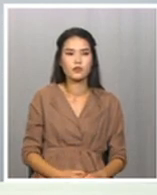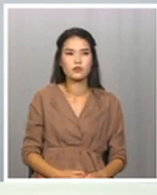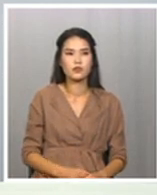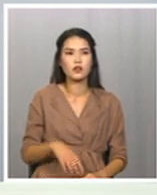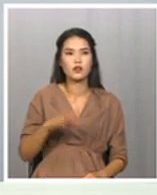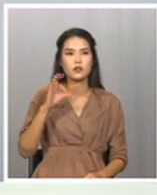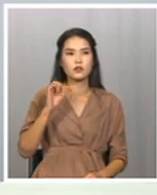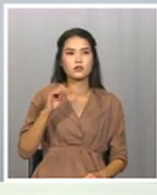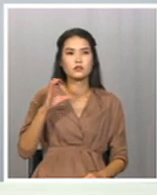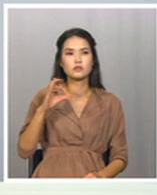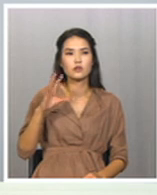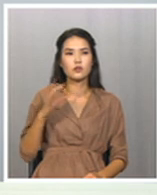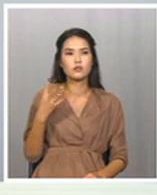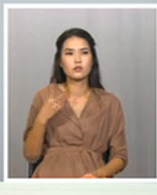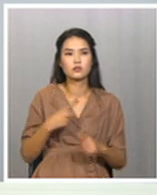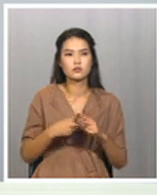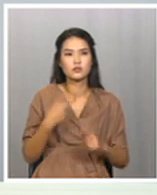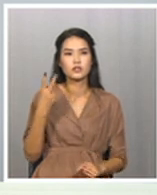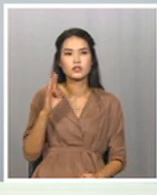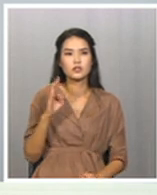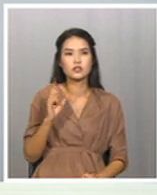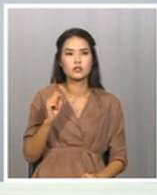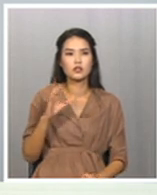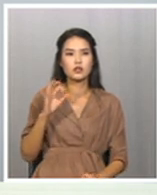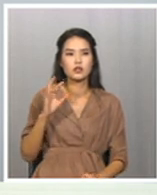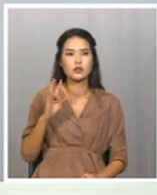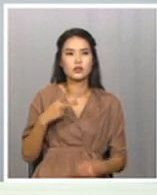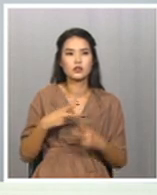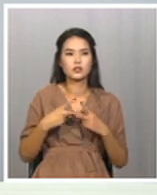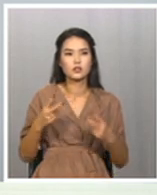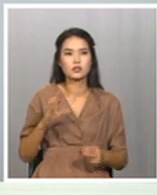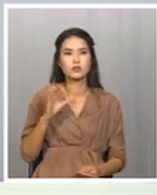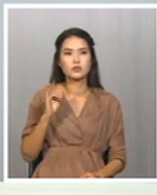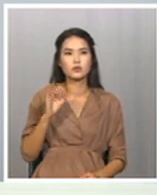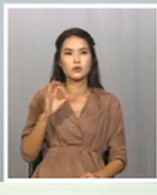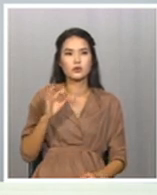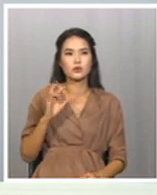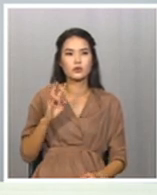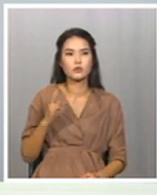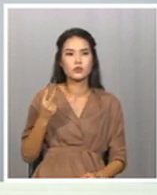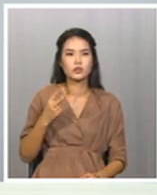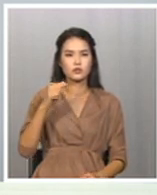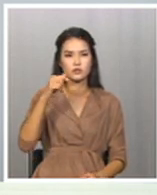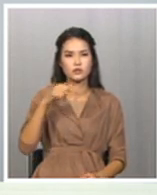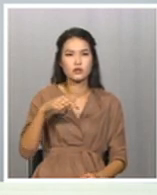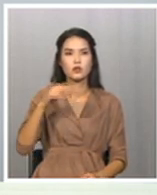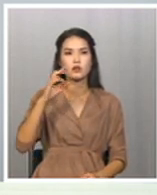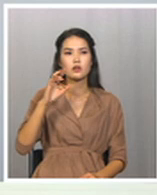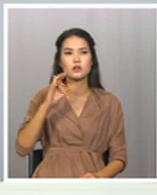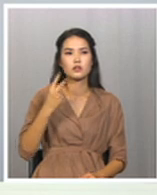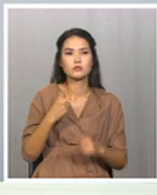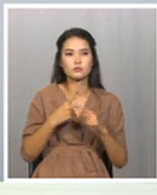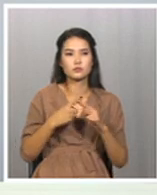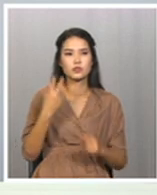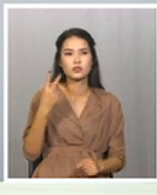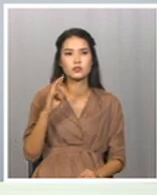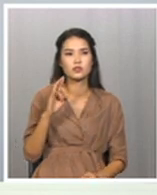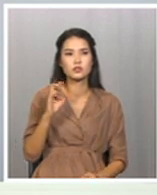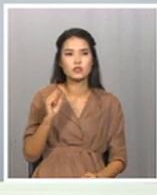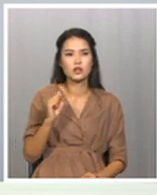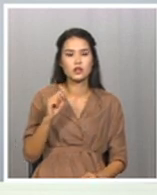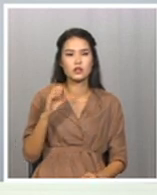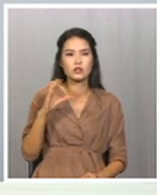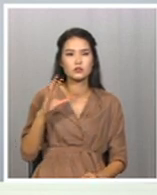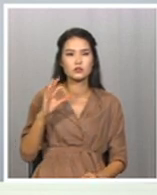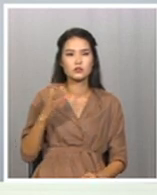Мыс сульфаты ерітіндісіне натрий гидроксиді ерітіндісін құйған кезде көгілдір түсті мыс эквивалентті